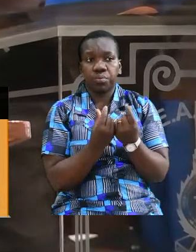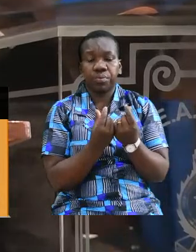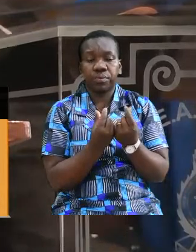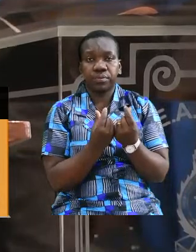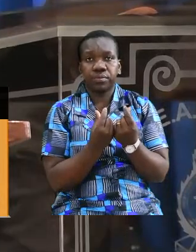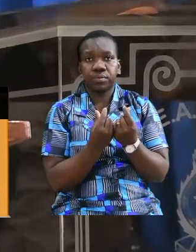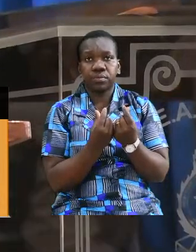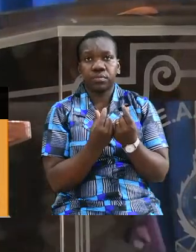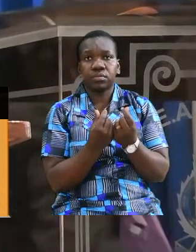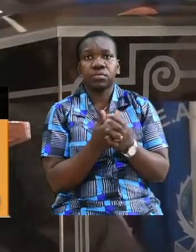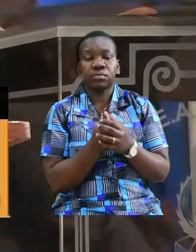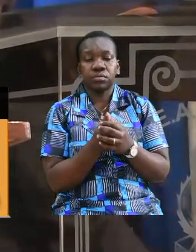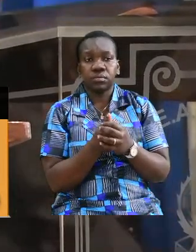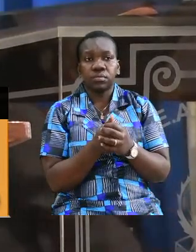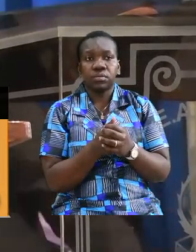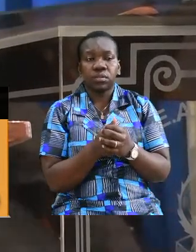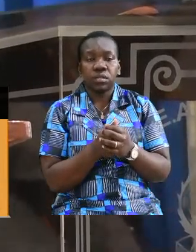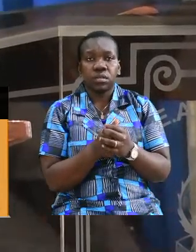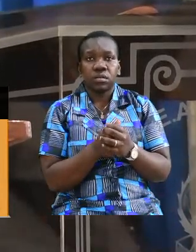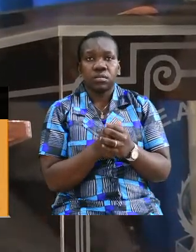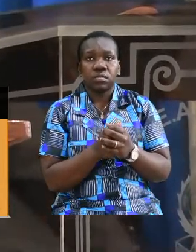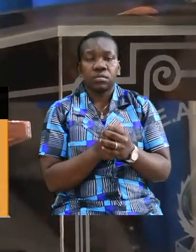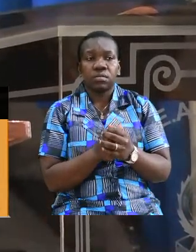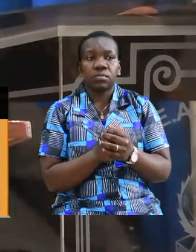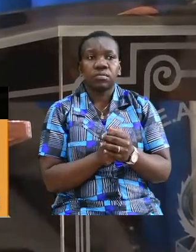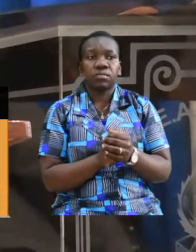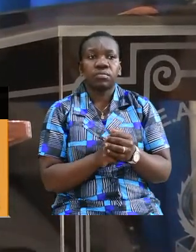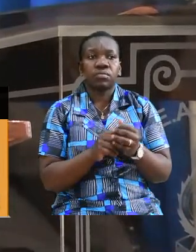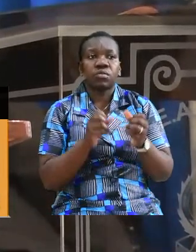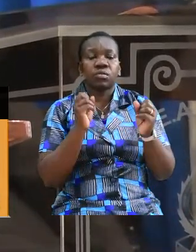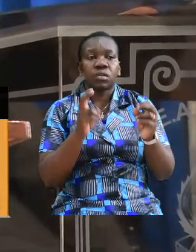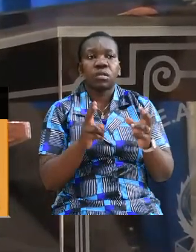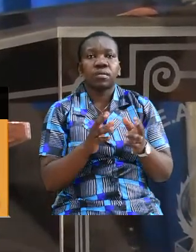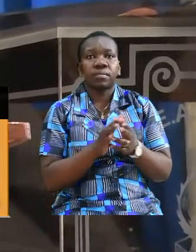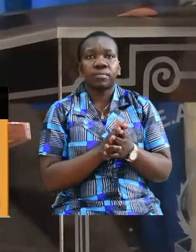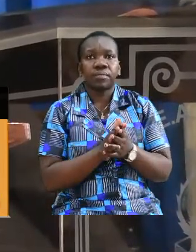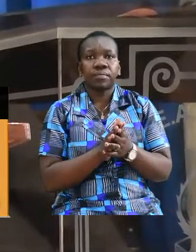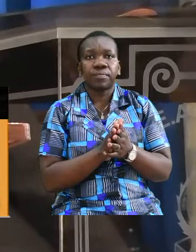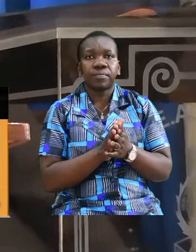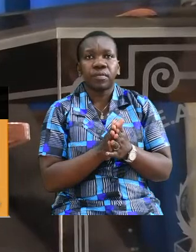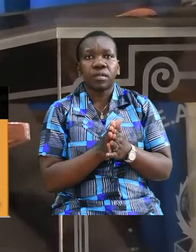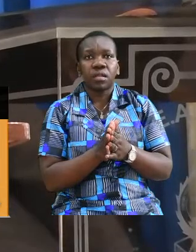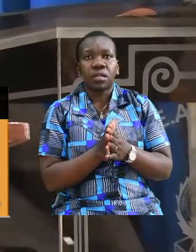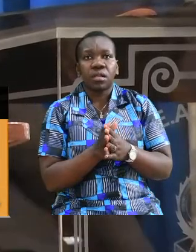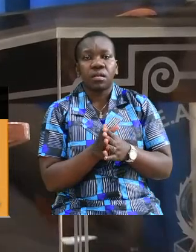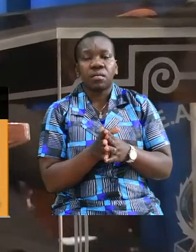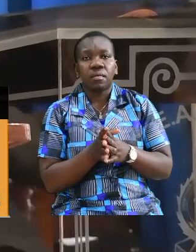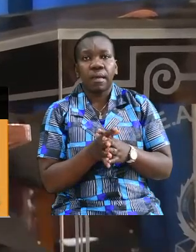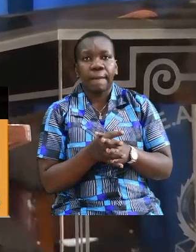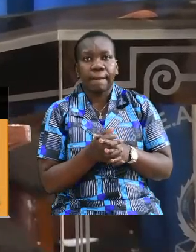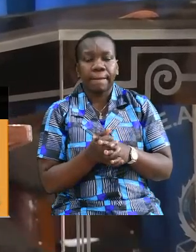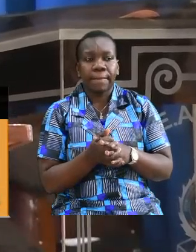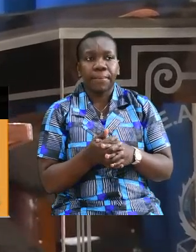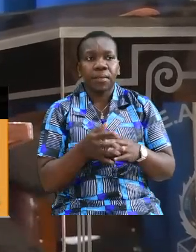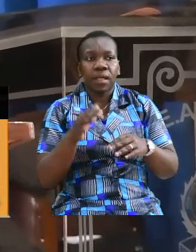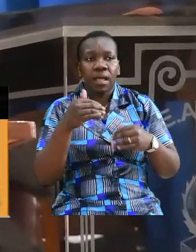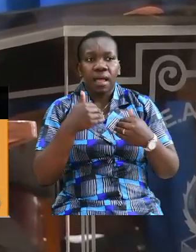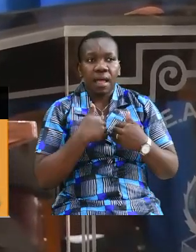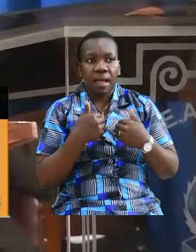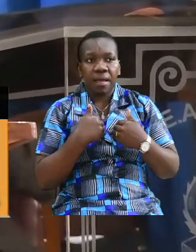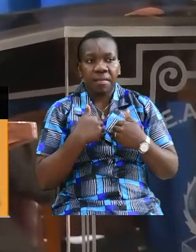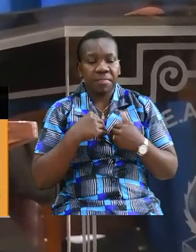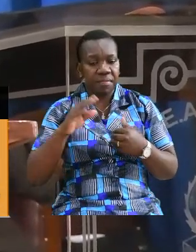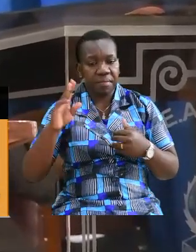Brigade annual camp itakuwekwa pale Rowaran, Nairobi. Itaanza tarehe 1